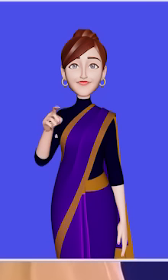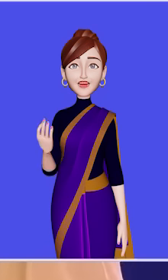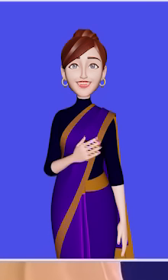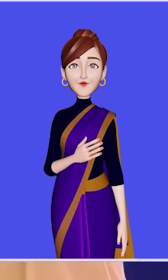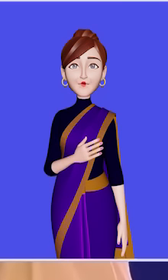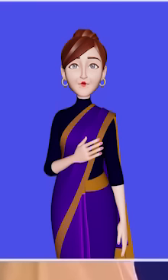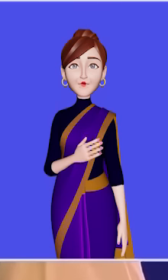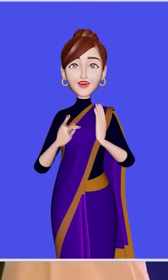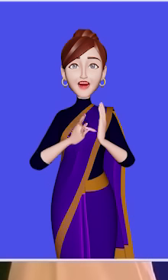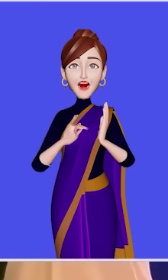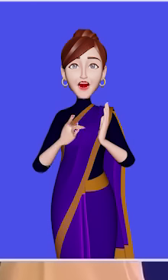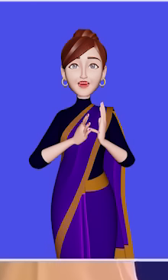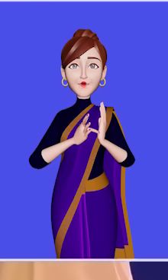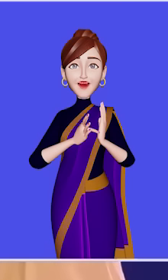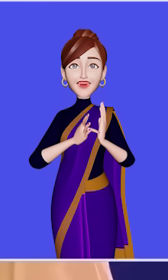सबसे बड़े